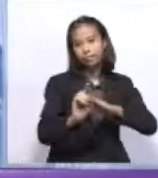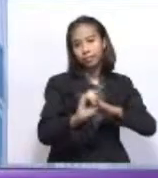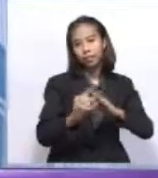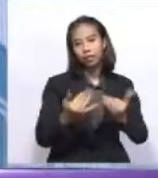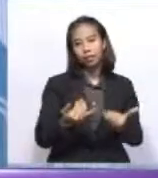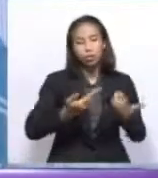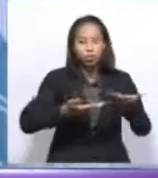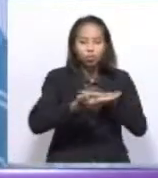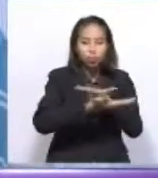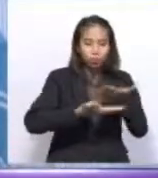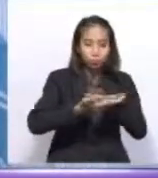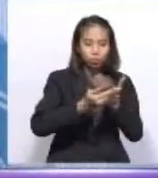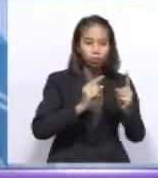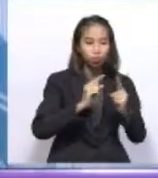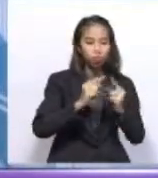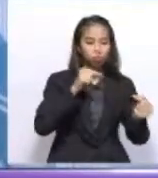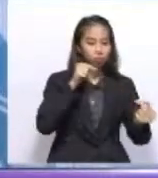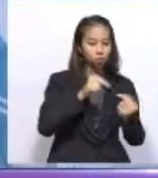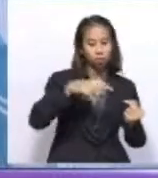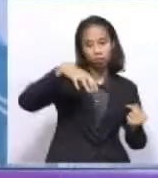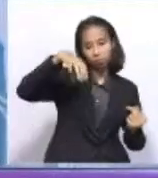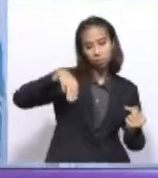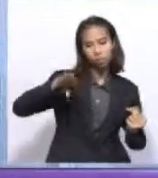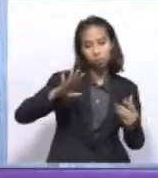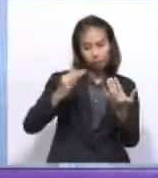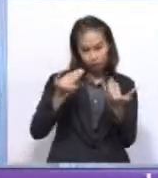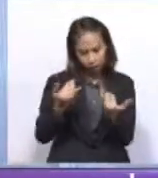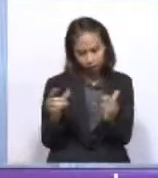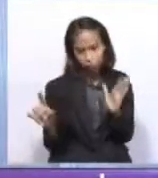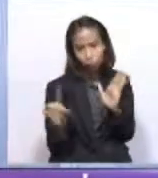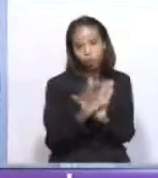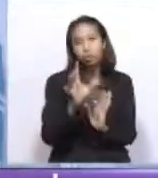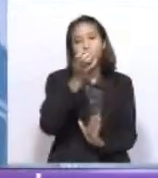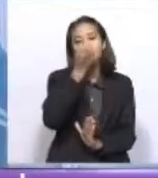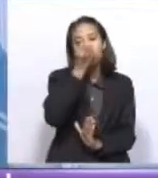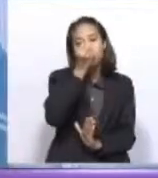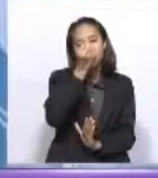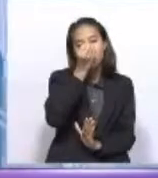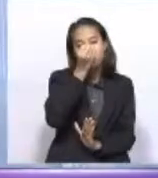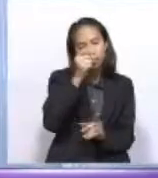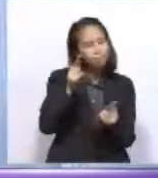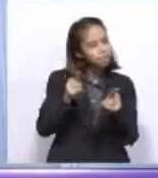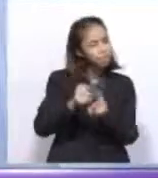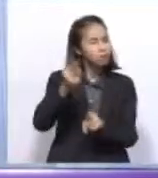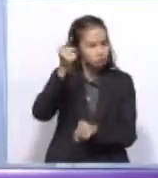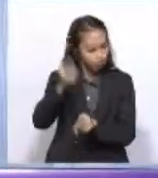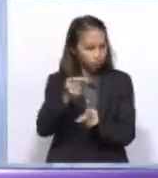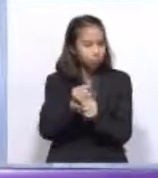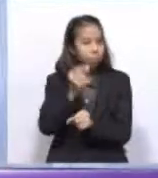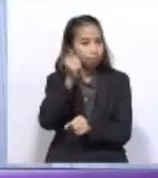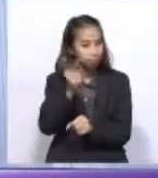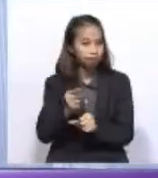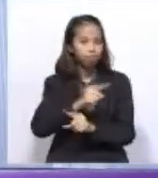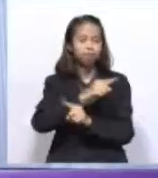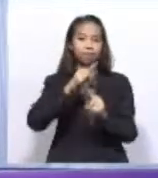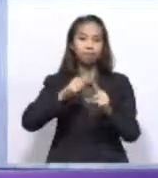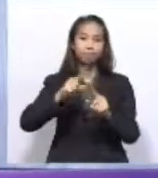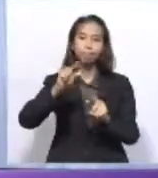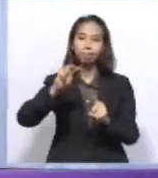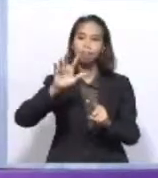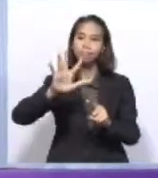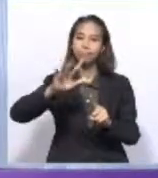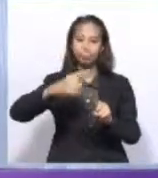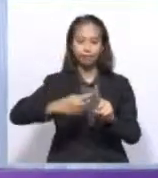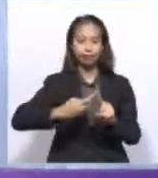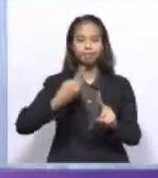ารือกับทางบริษัทว่าเราจะมีการทดสอบครั้งสุดท้ายนะครับซึ่งเป็นการทดสอบเสมือนจริงเลยเนี่ยคือวันที่25เมษ